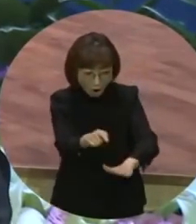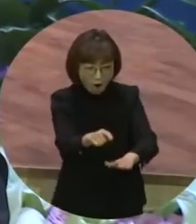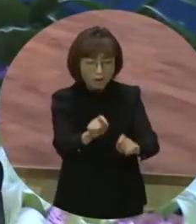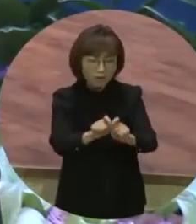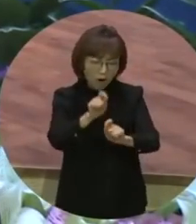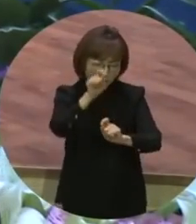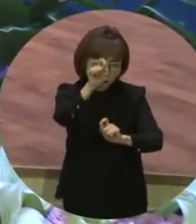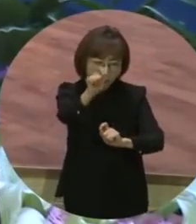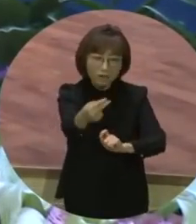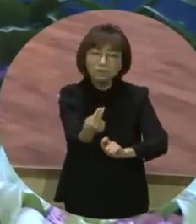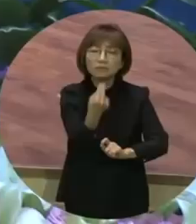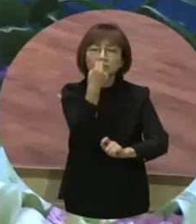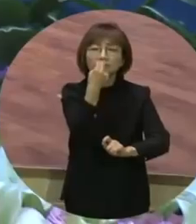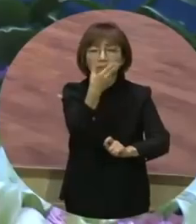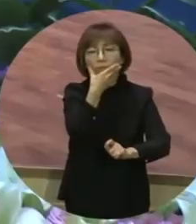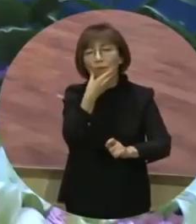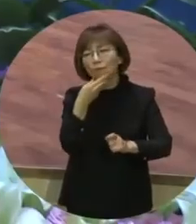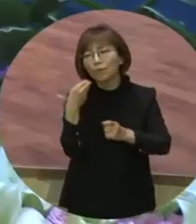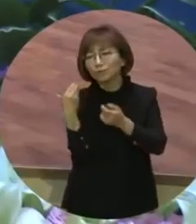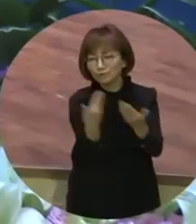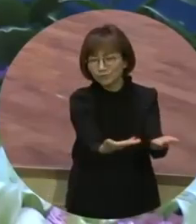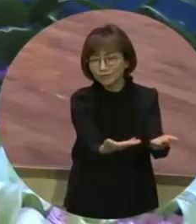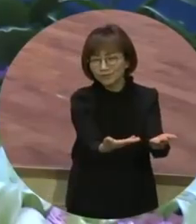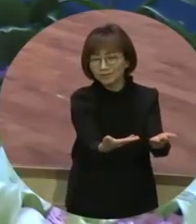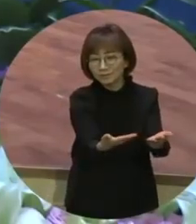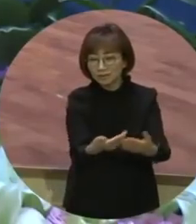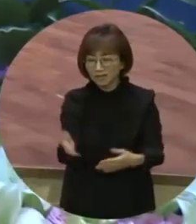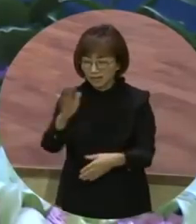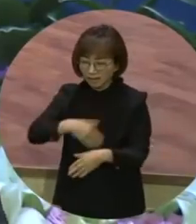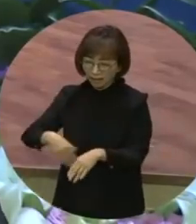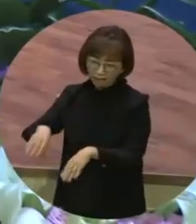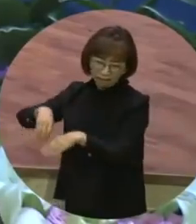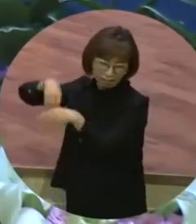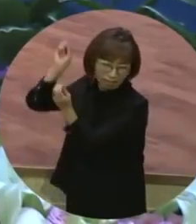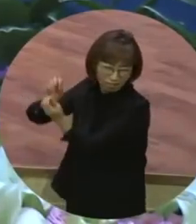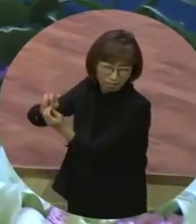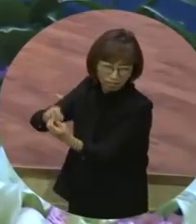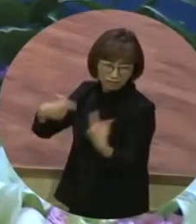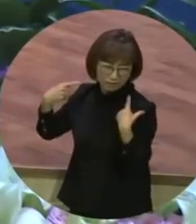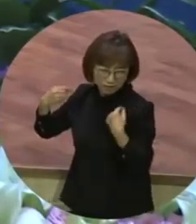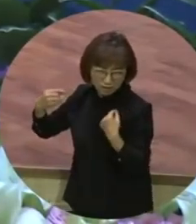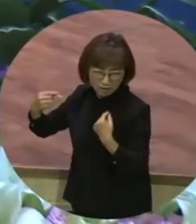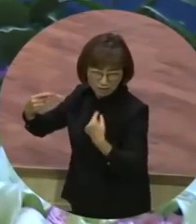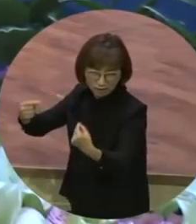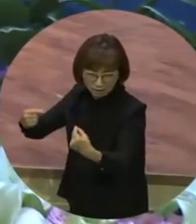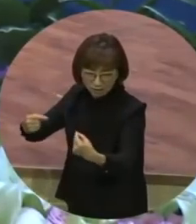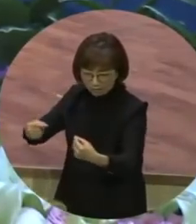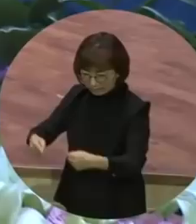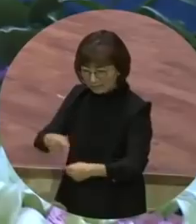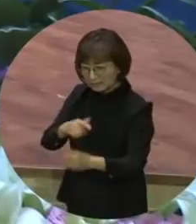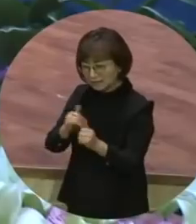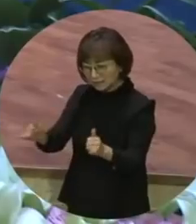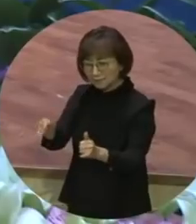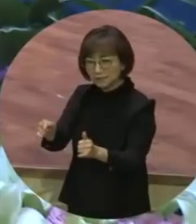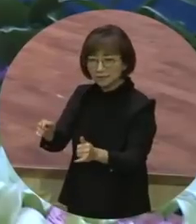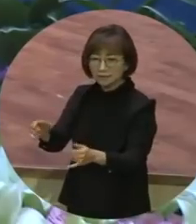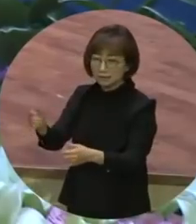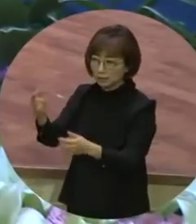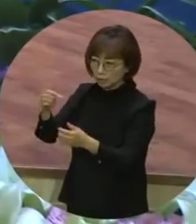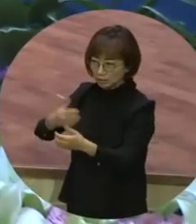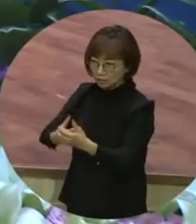영생의 축복 속으로 여전히 이 예틀에 갇힌 인생은요 진노와 분노의 심판 속으로.